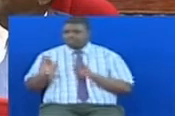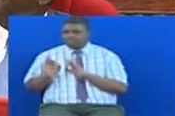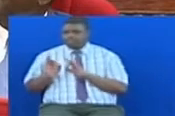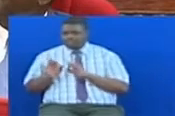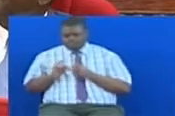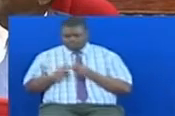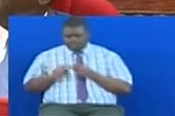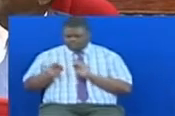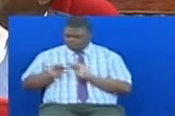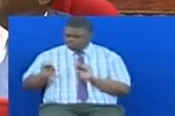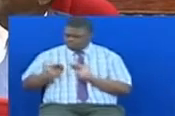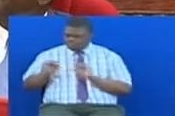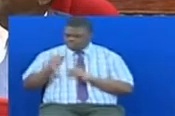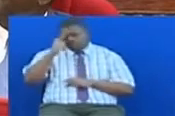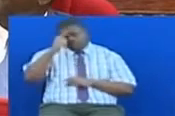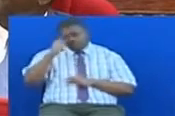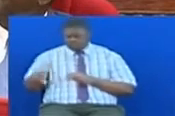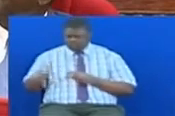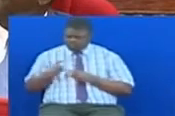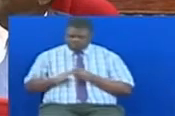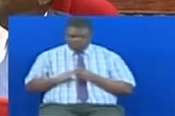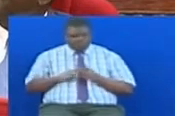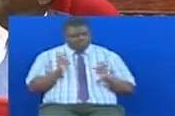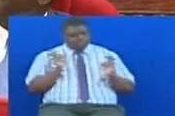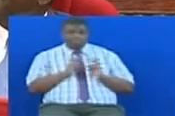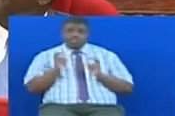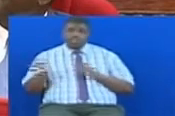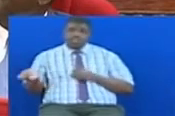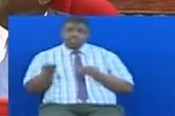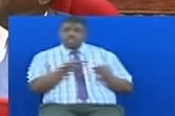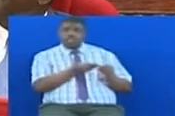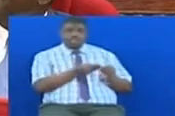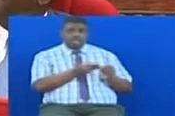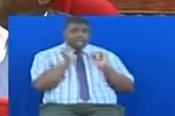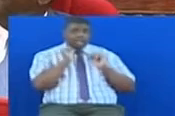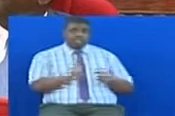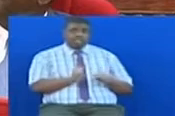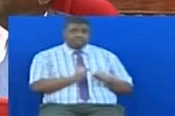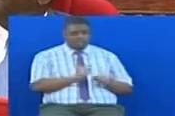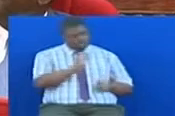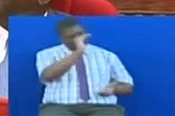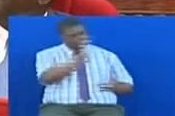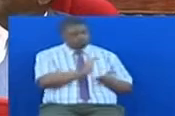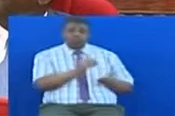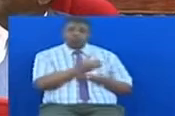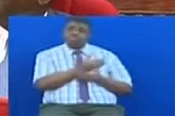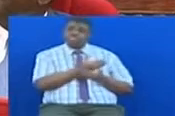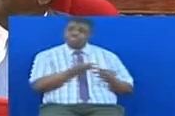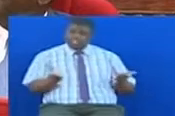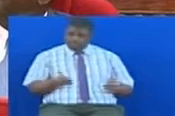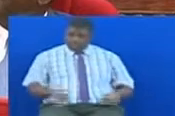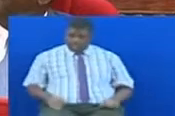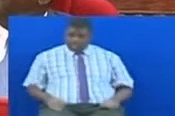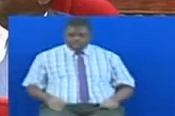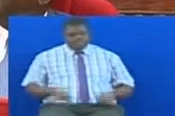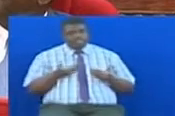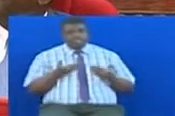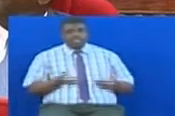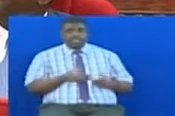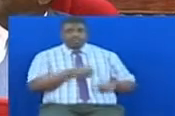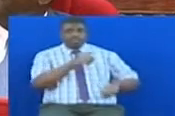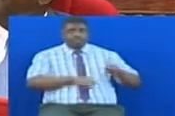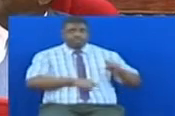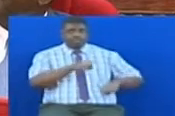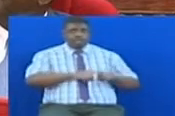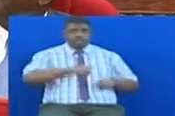mwaminifu, na faili lako likienda lazima usiwe na doa. Sasa wanaenda kupambana na wizi.